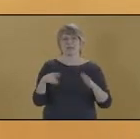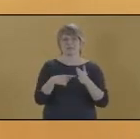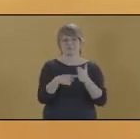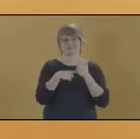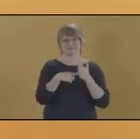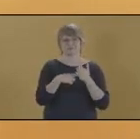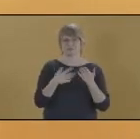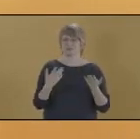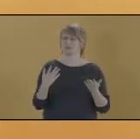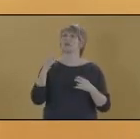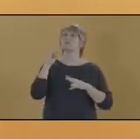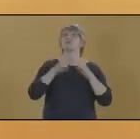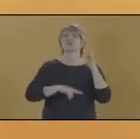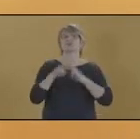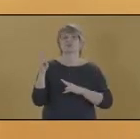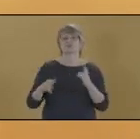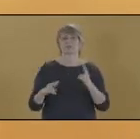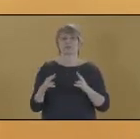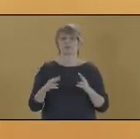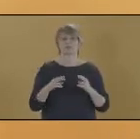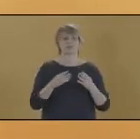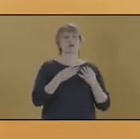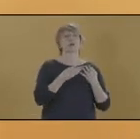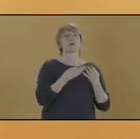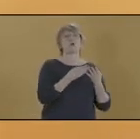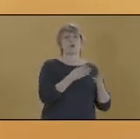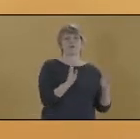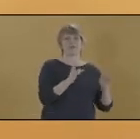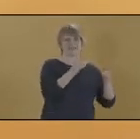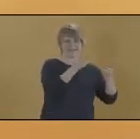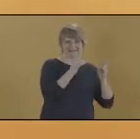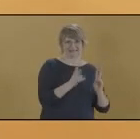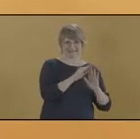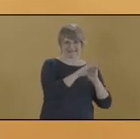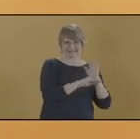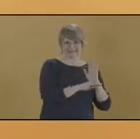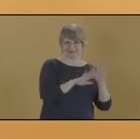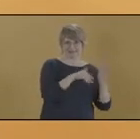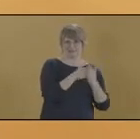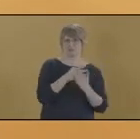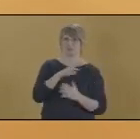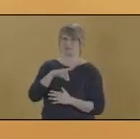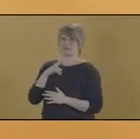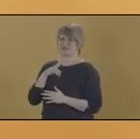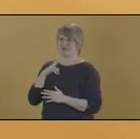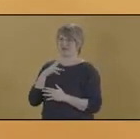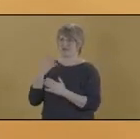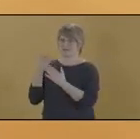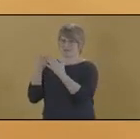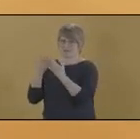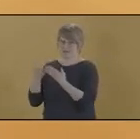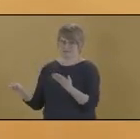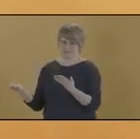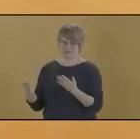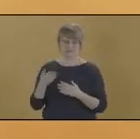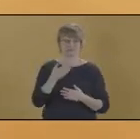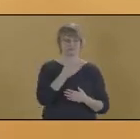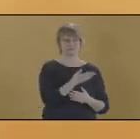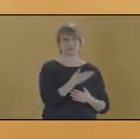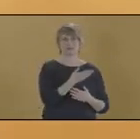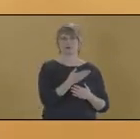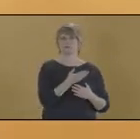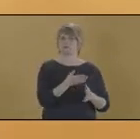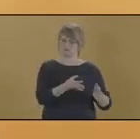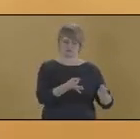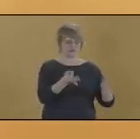Da kann man erstmal unterscheiden zwischen öffentlich-rechtlichen und privaten Anbietern. Und in den Öffentlich-Rechtlichen ist es so, dass es eigentlich